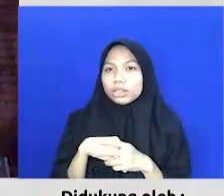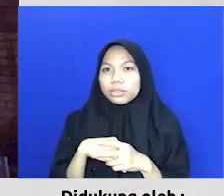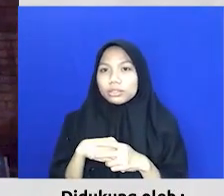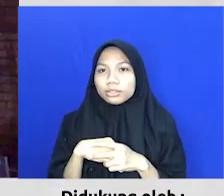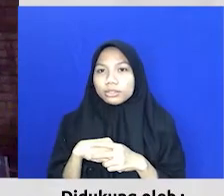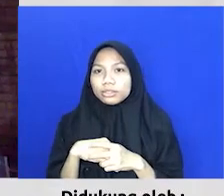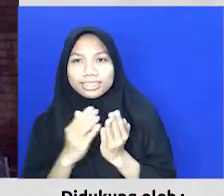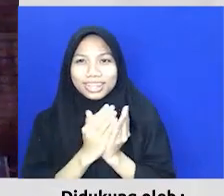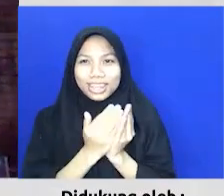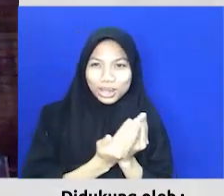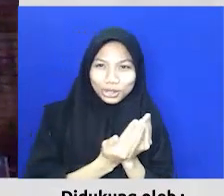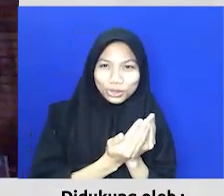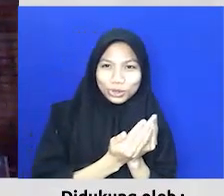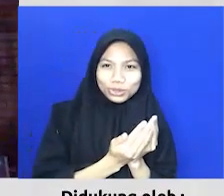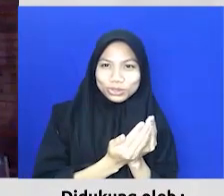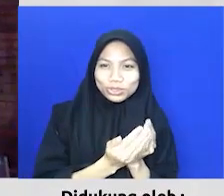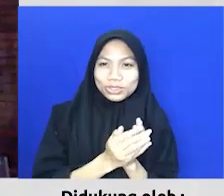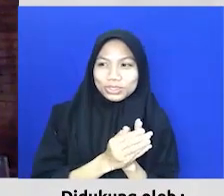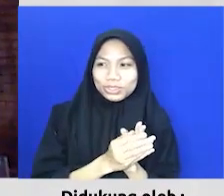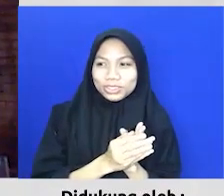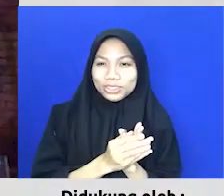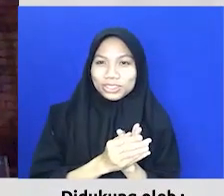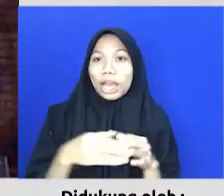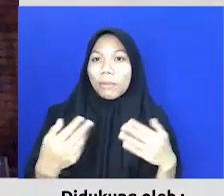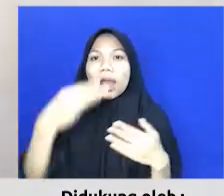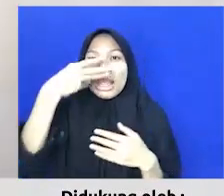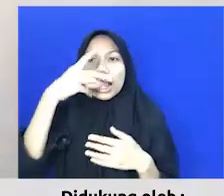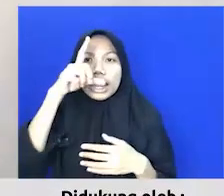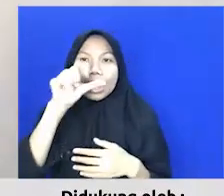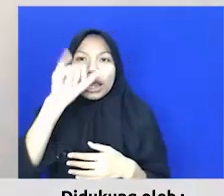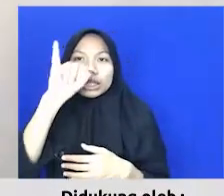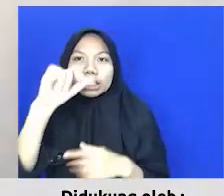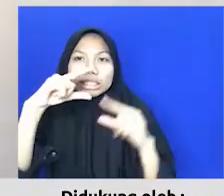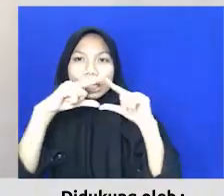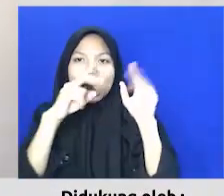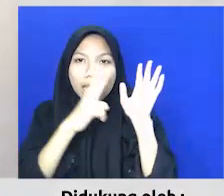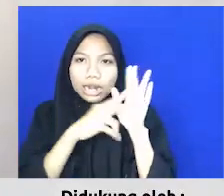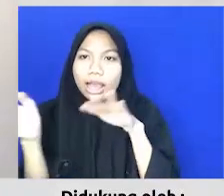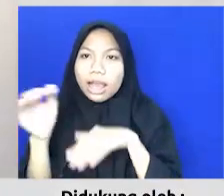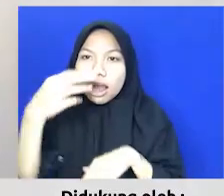juga banyak itu sebenarnya film-film pendek ya Prima. Prima banyak menulis film-film pendek,